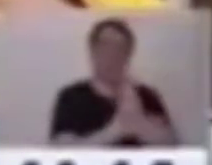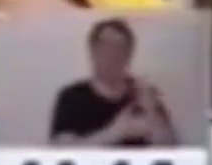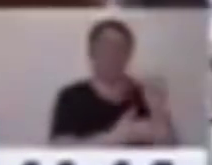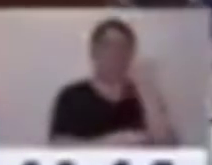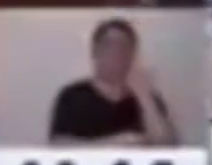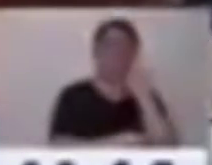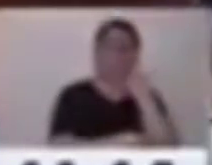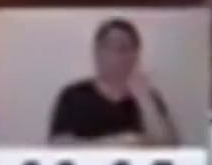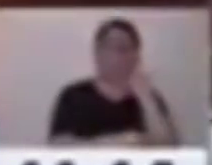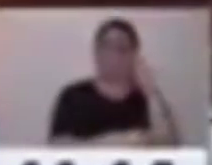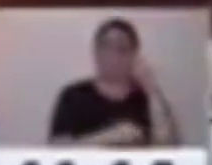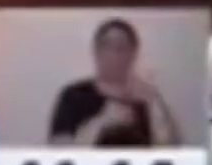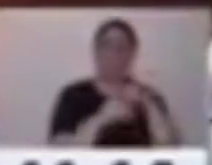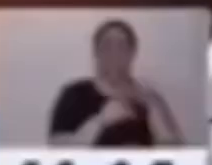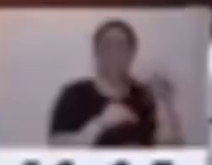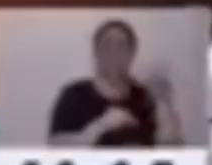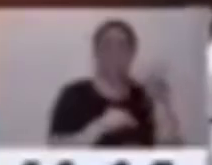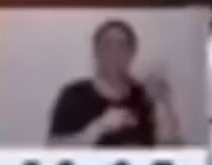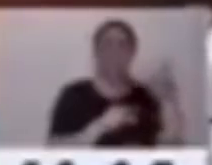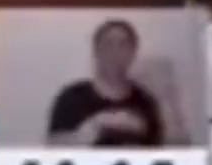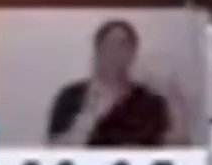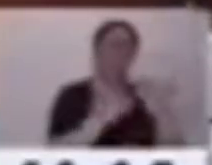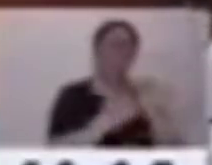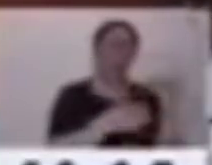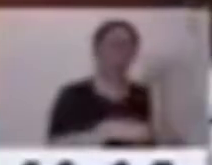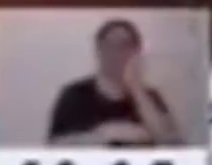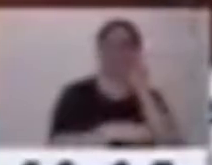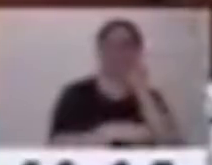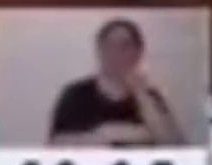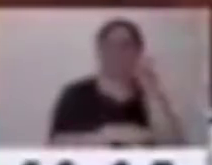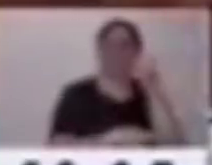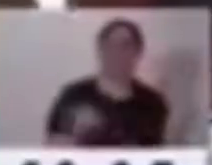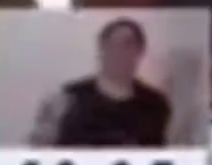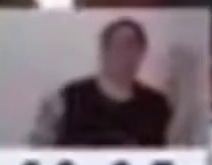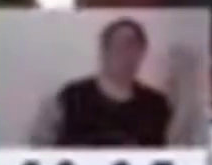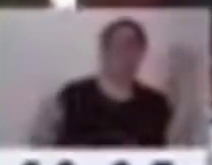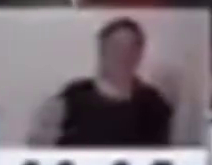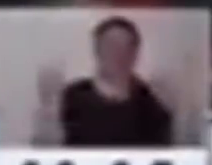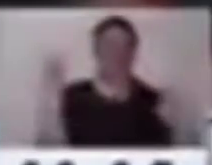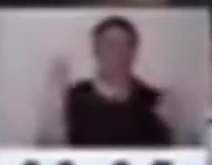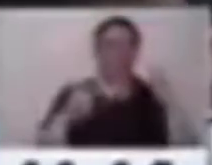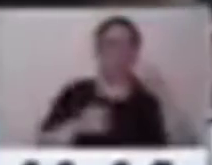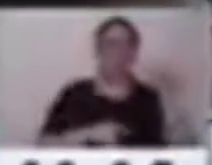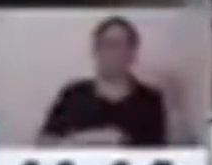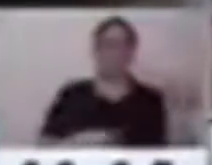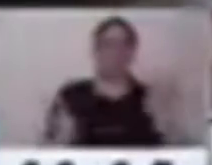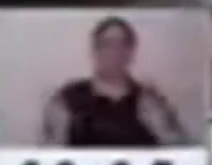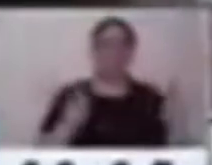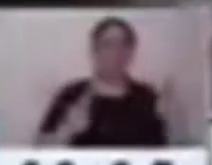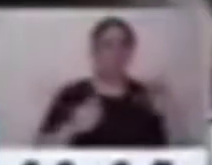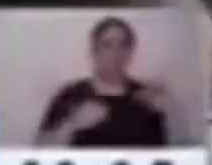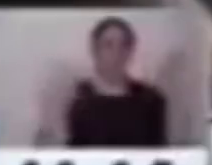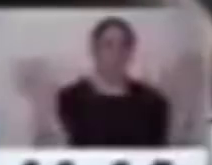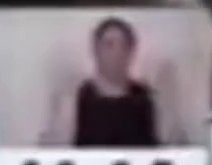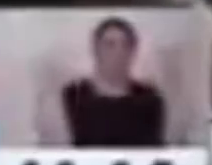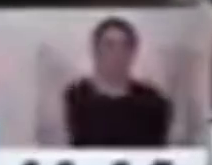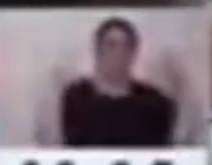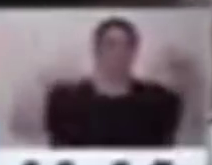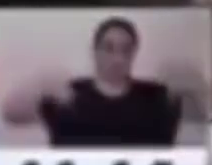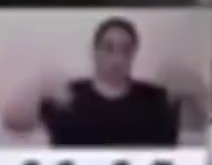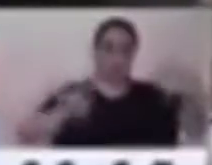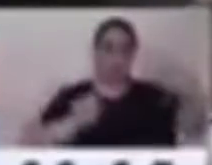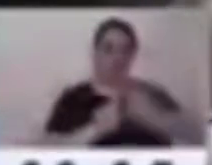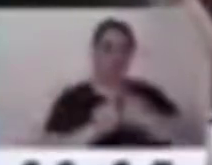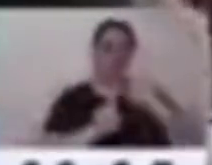ang kanilang kakayahan upang mabigyan sila ng mga intervensyon na hindi naman